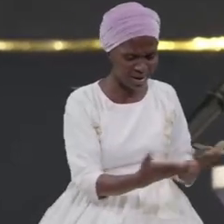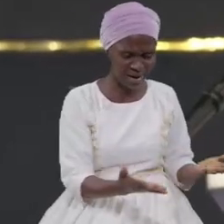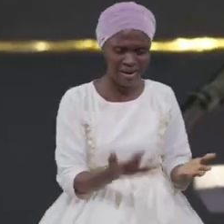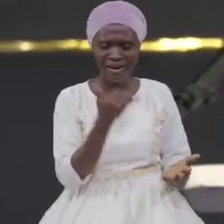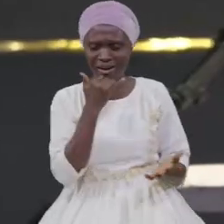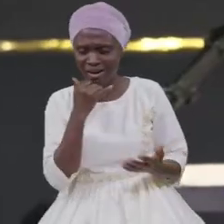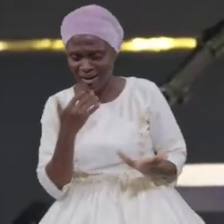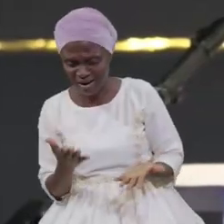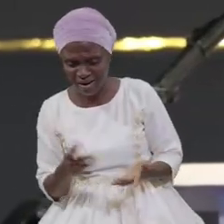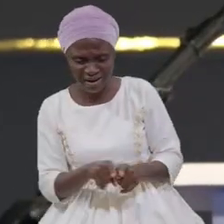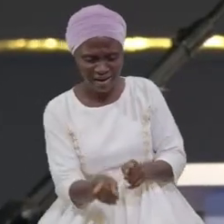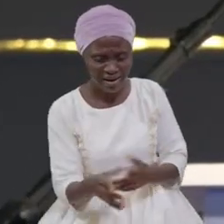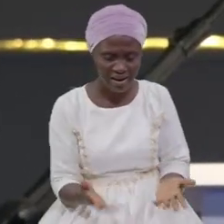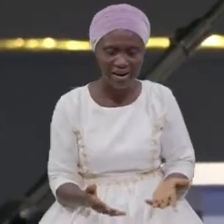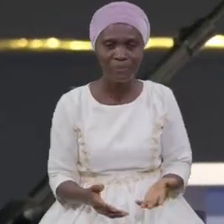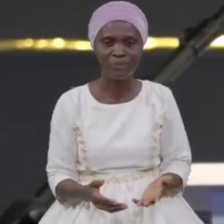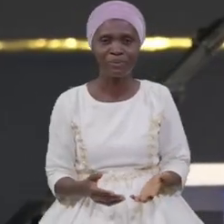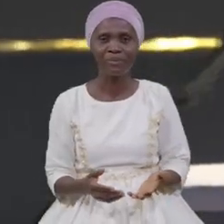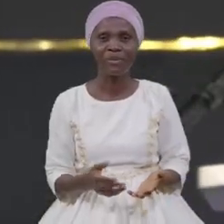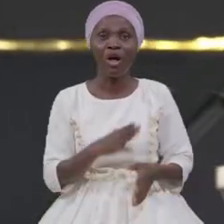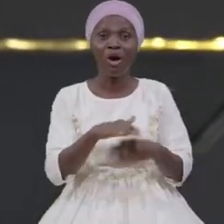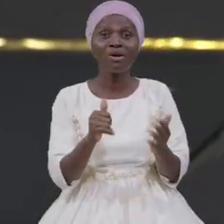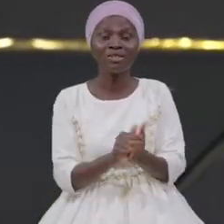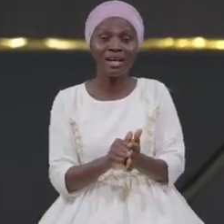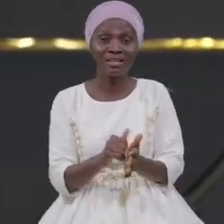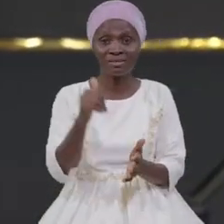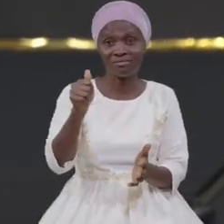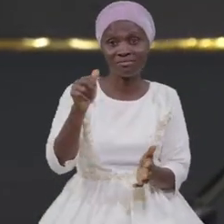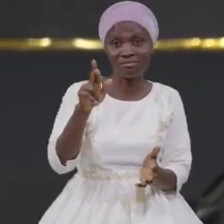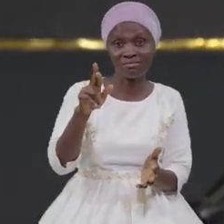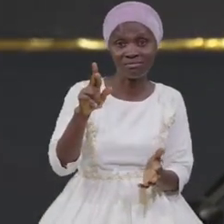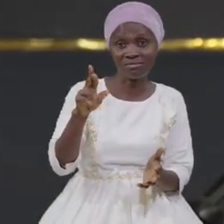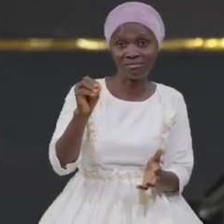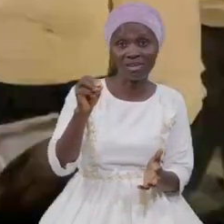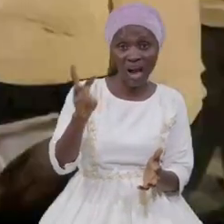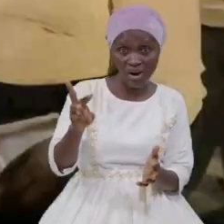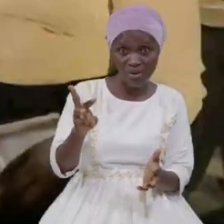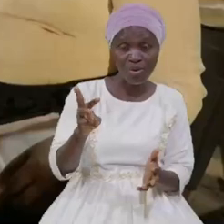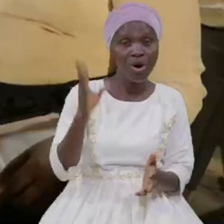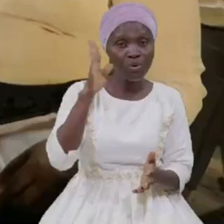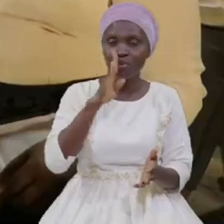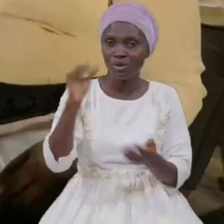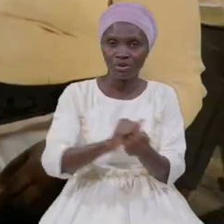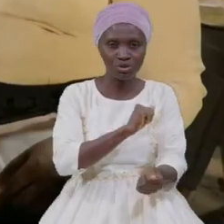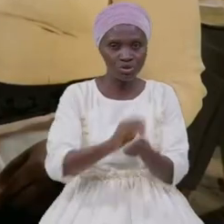leurs flèches. Et ce soir, toutes ces flèches seront dispersées de ta vie.